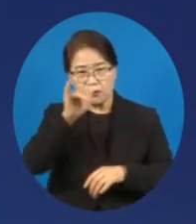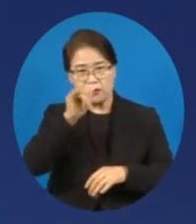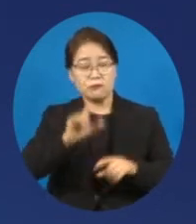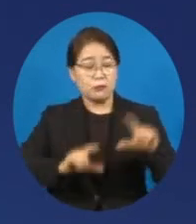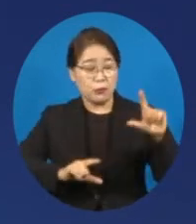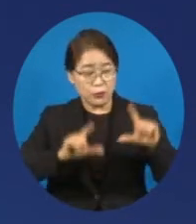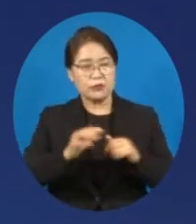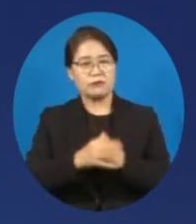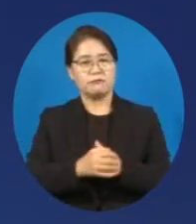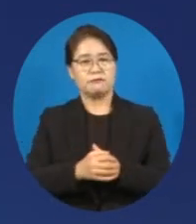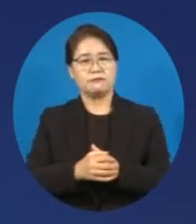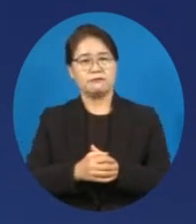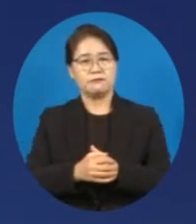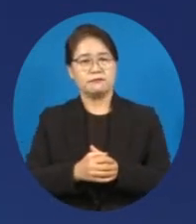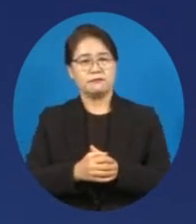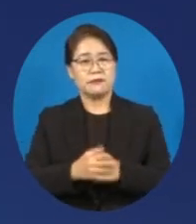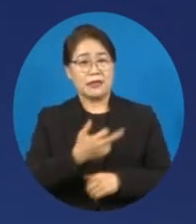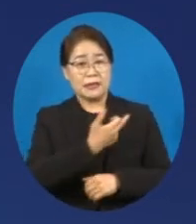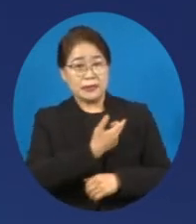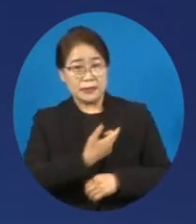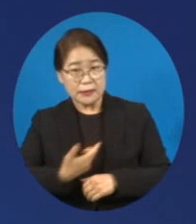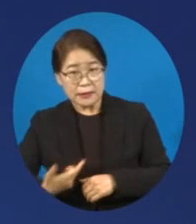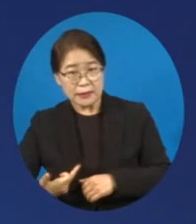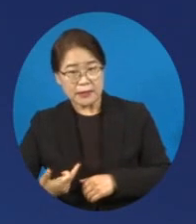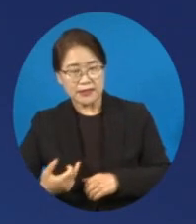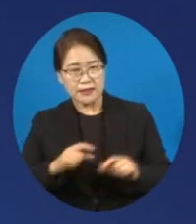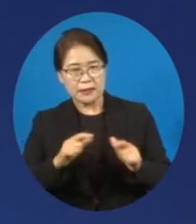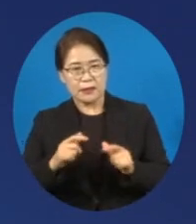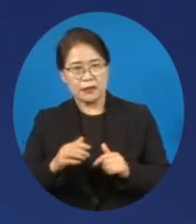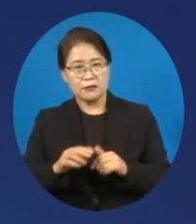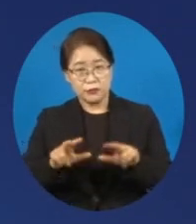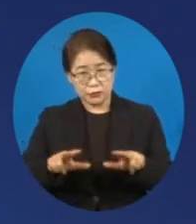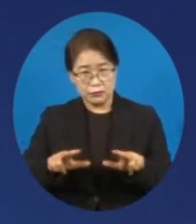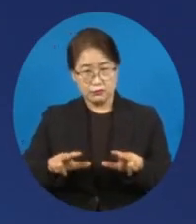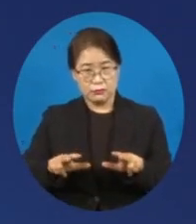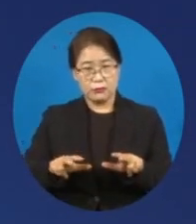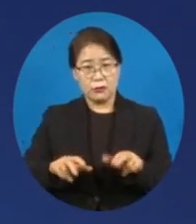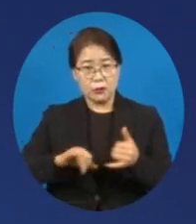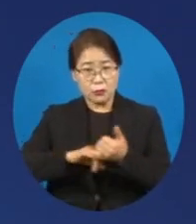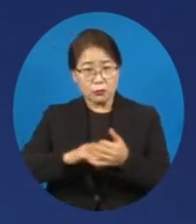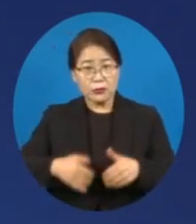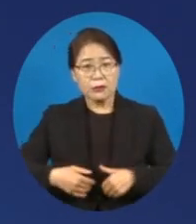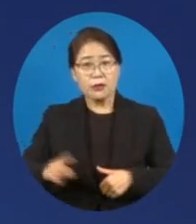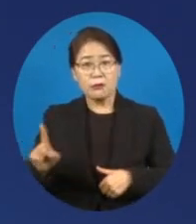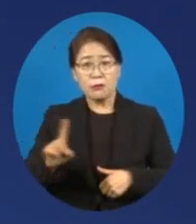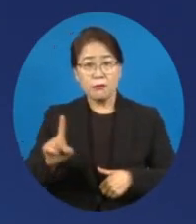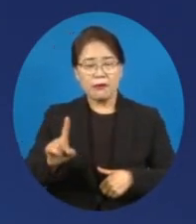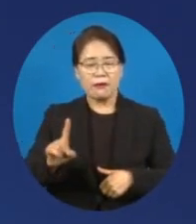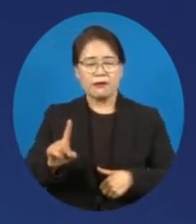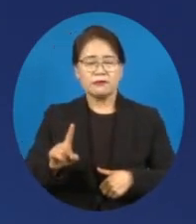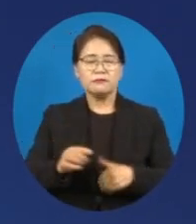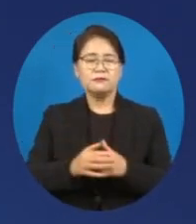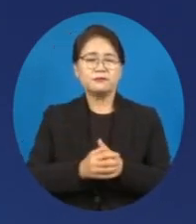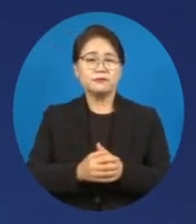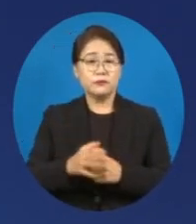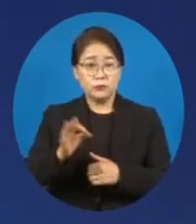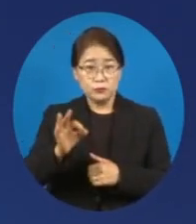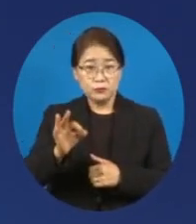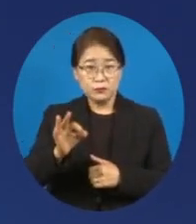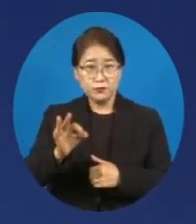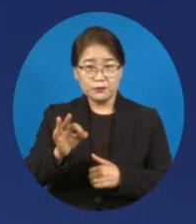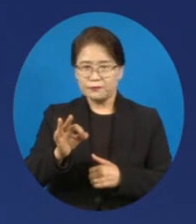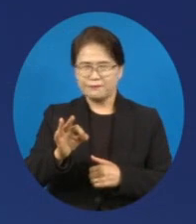두려워 떨고 있는 제자들에게 지금 현실적으로 필요한게 뭘까요 돈이에요